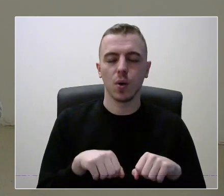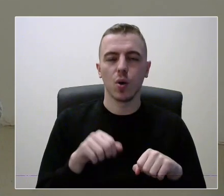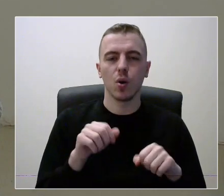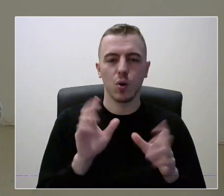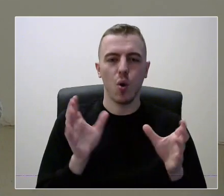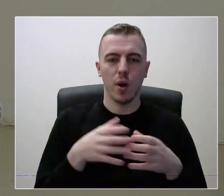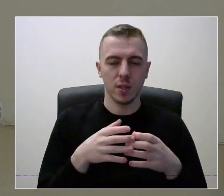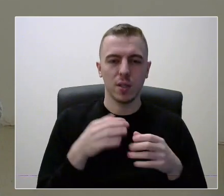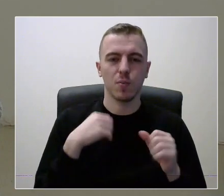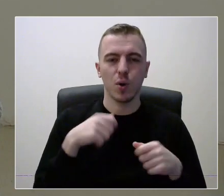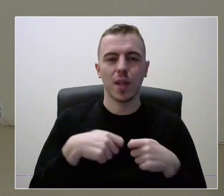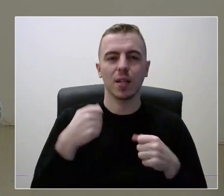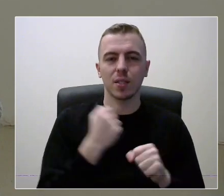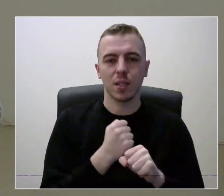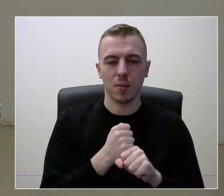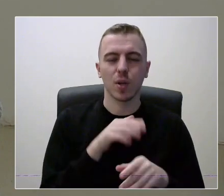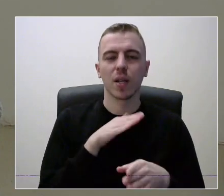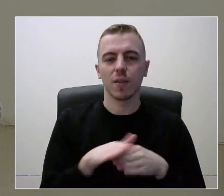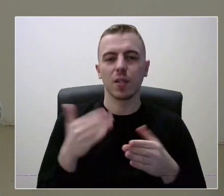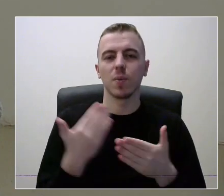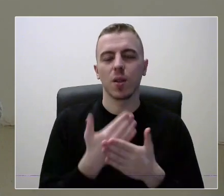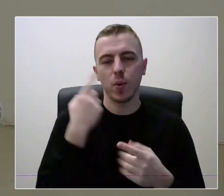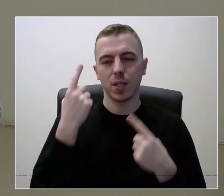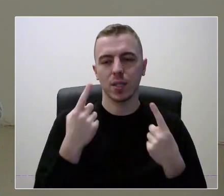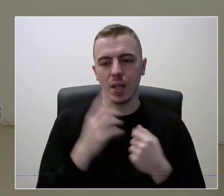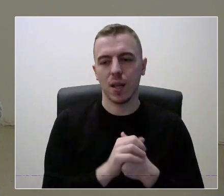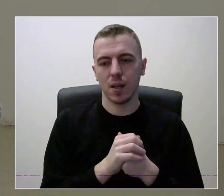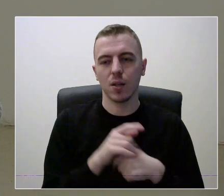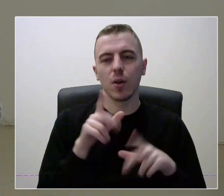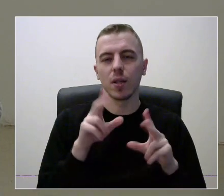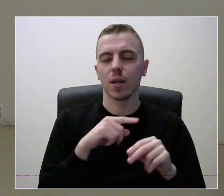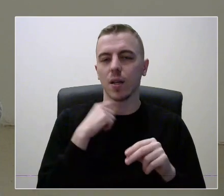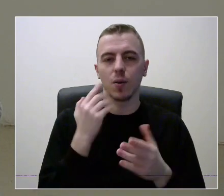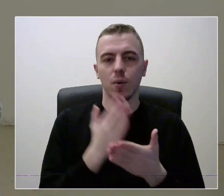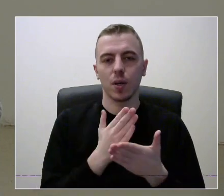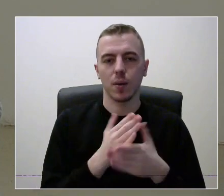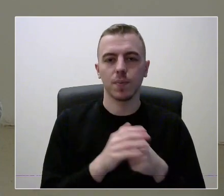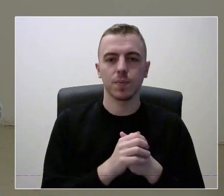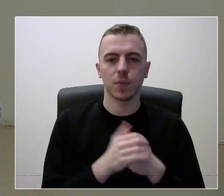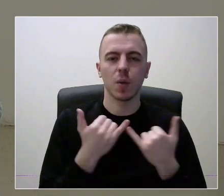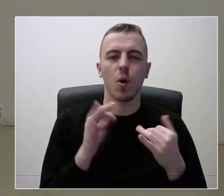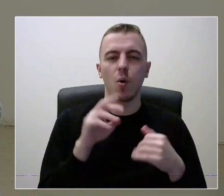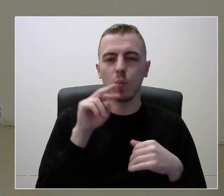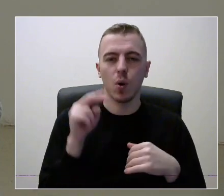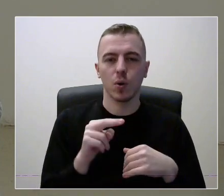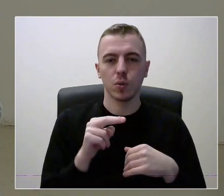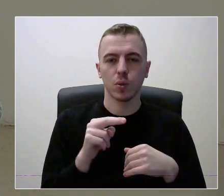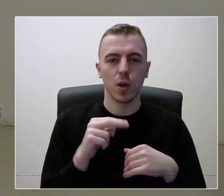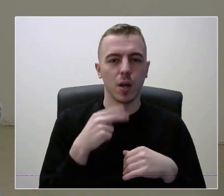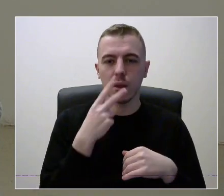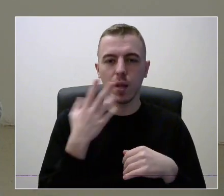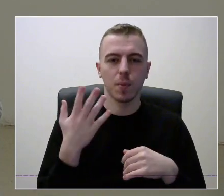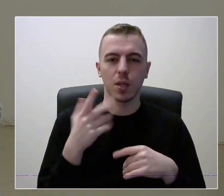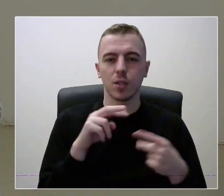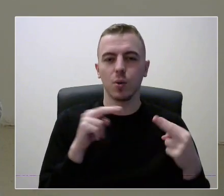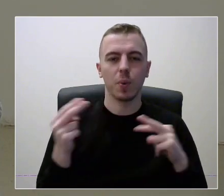šitos darbus ir įgyvendinsim naujas idėjas, kurių tikrai yra apstu. Dabar dėl požiūrį. Požiūris nematyčiau, kad labai yra pasiekti keitės